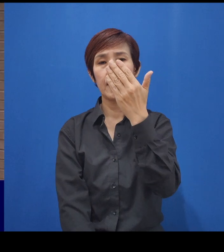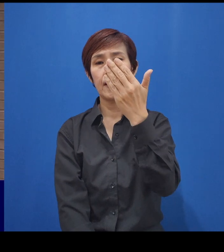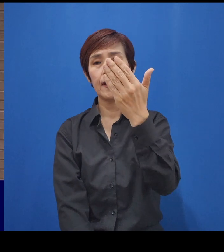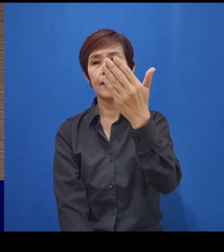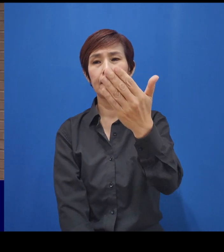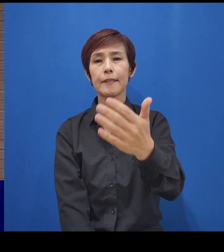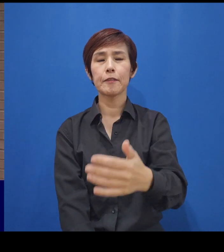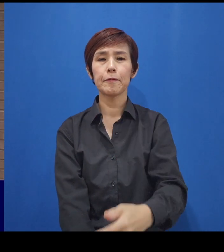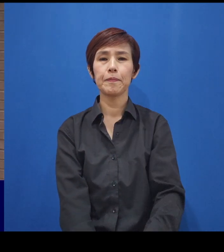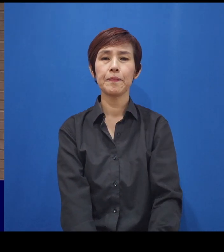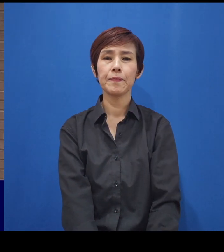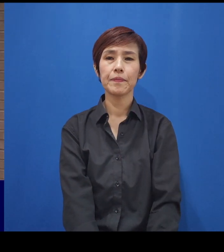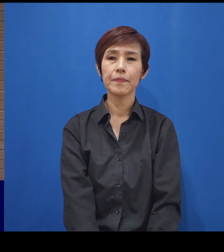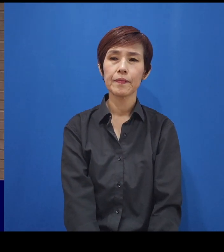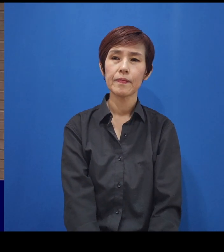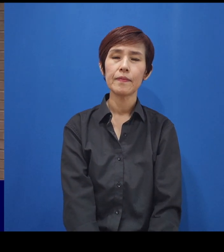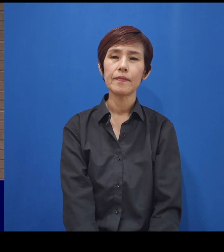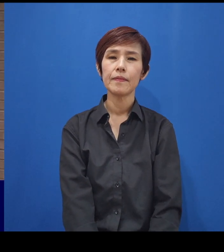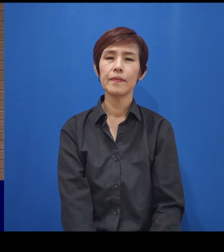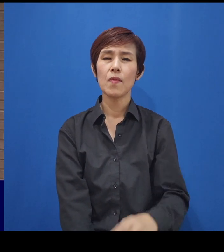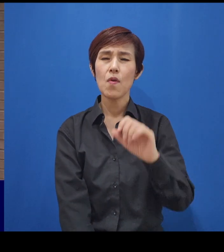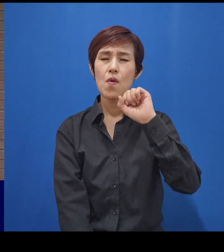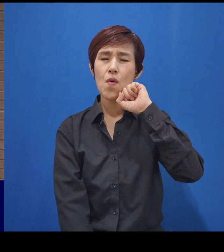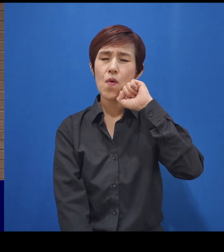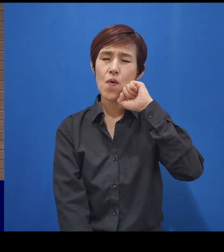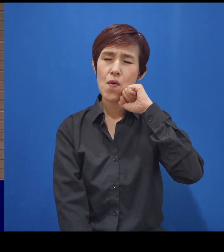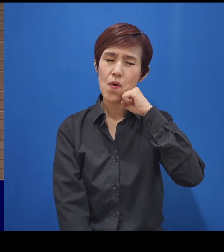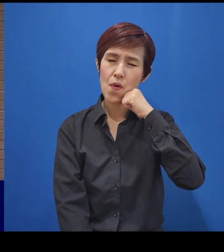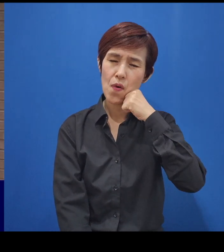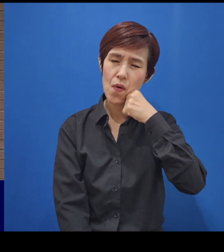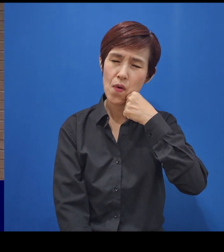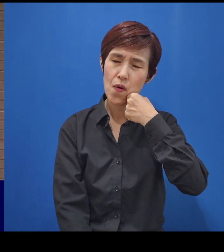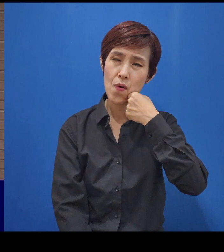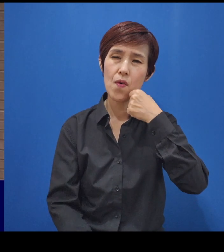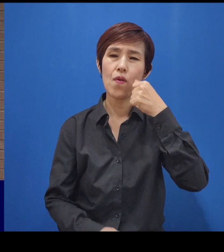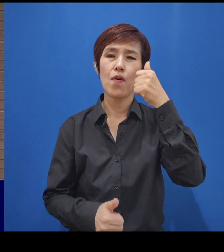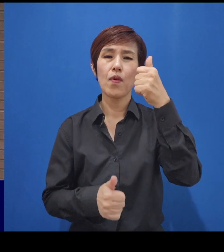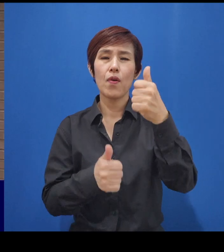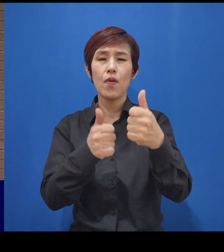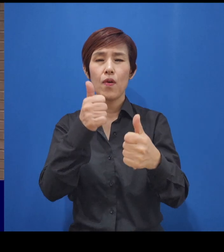능히 어려운 시험 당할 때 기도했나요?